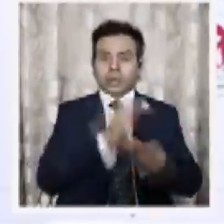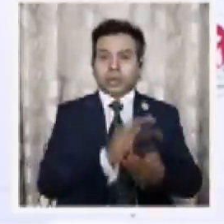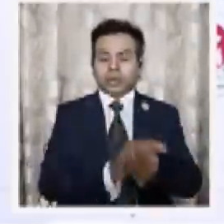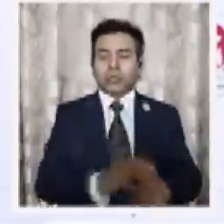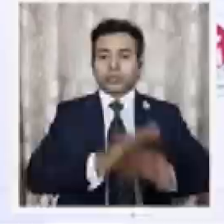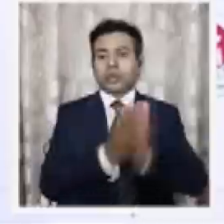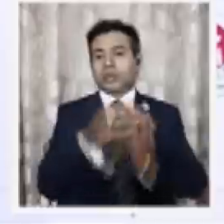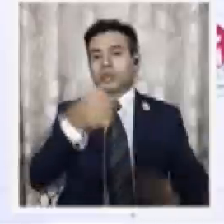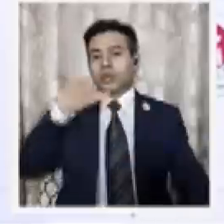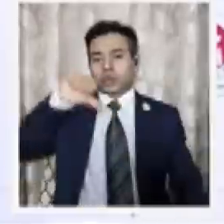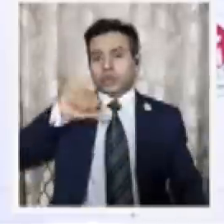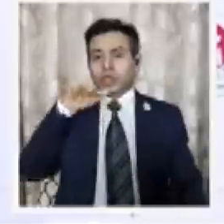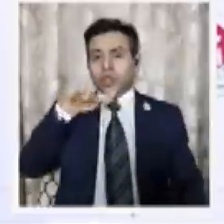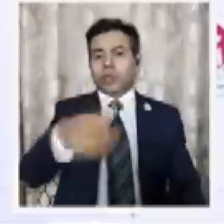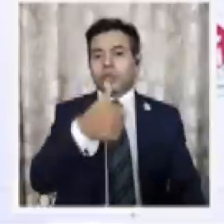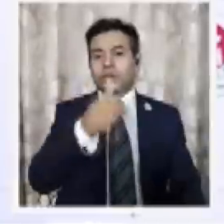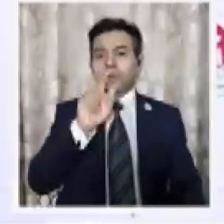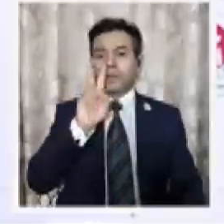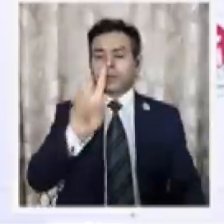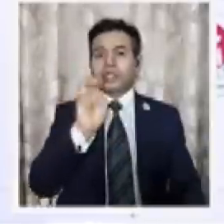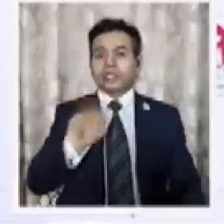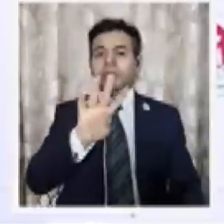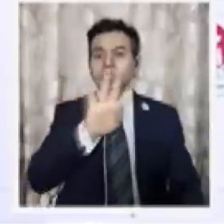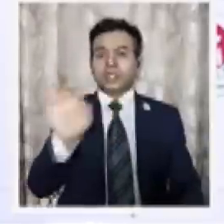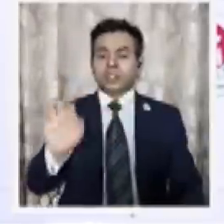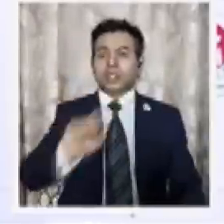সংখ্যাটি মজুদ আছে। বিভিন্ন ক্যাটাগরির গ্লাভস